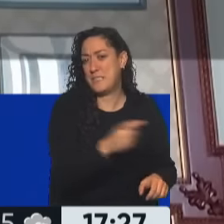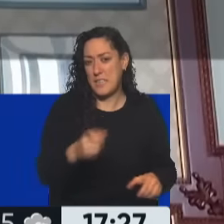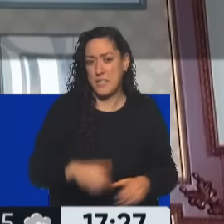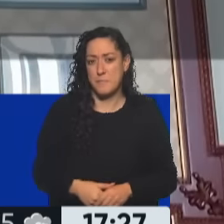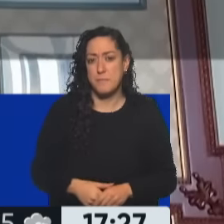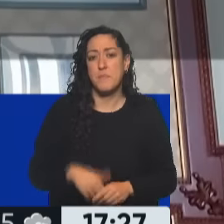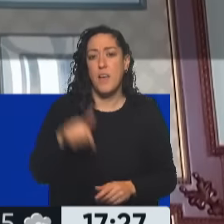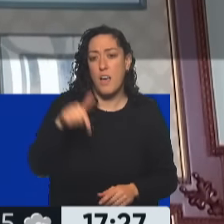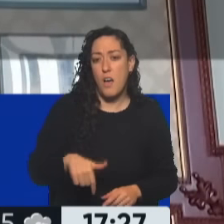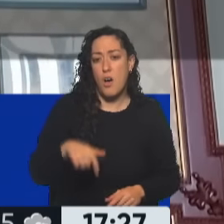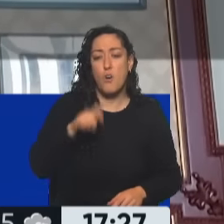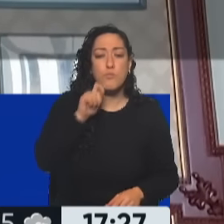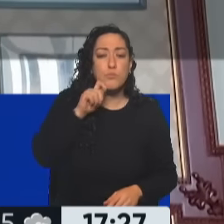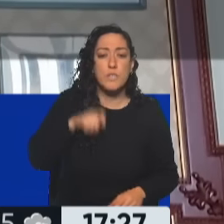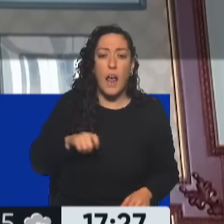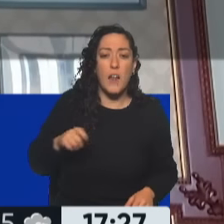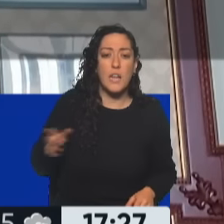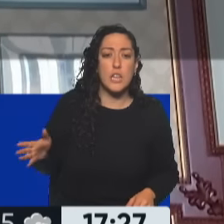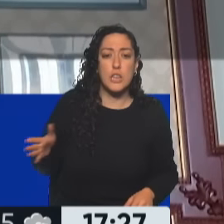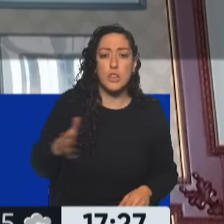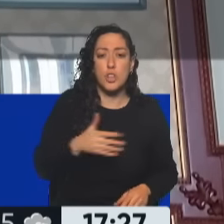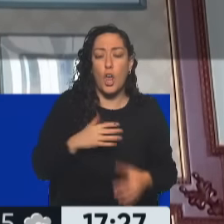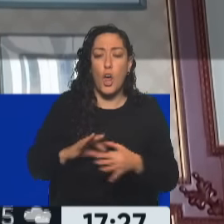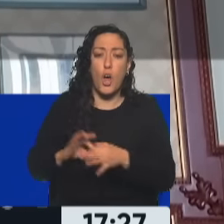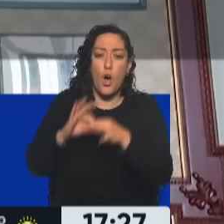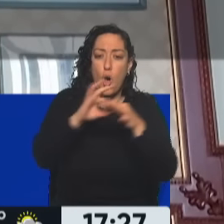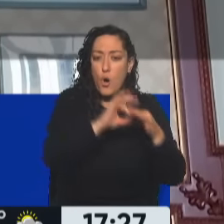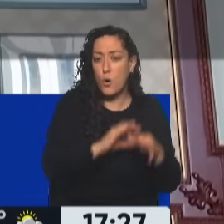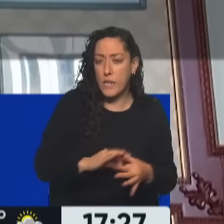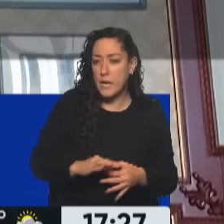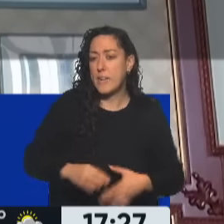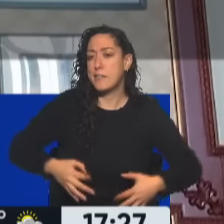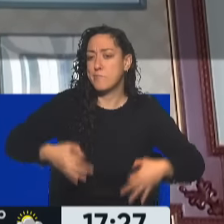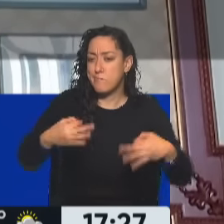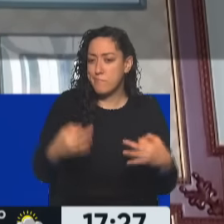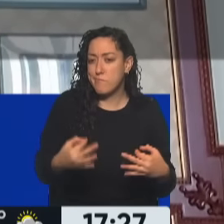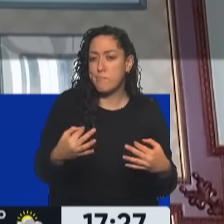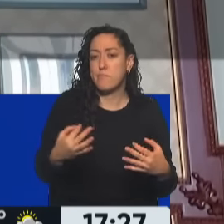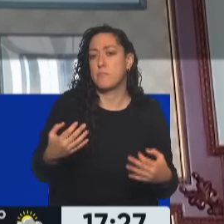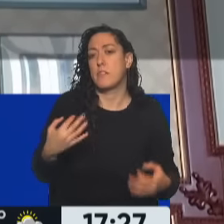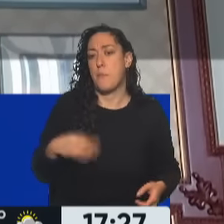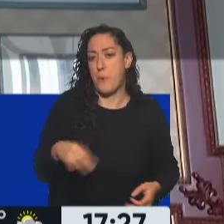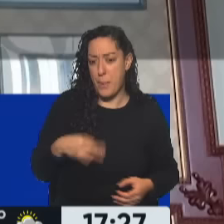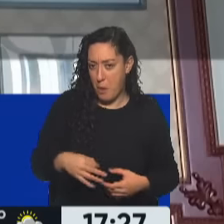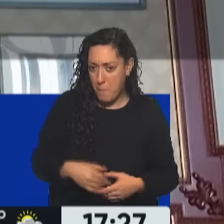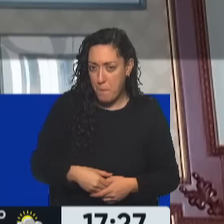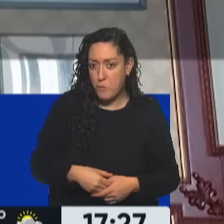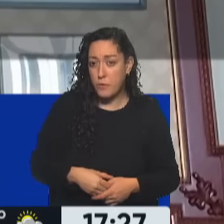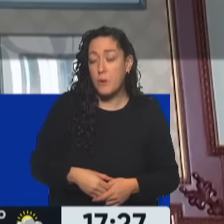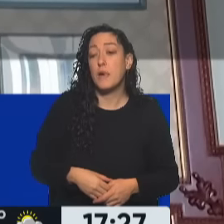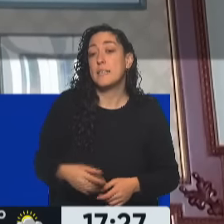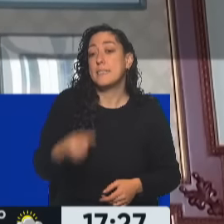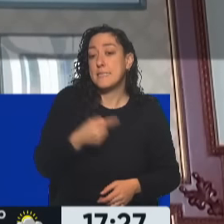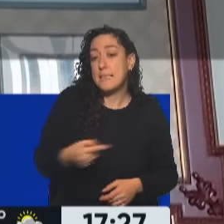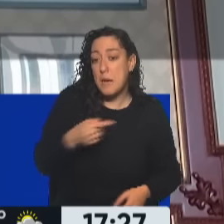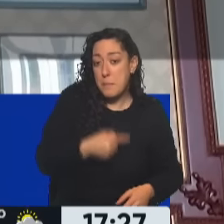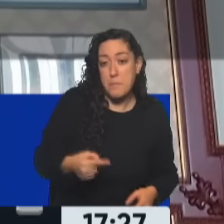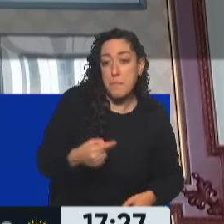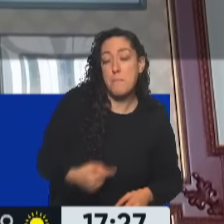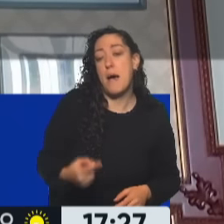І зараз всім нам в Україні потрібно діяти так само об'єднано та ефективно, як це було і в перші тижні і